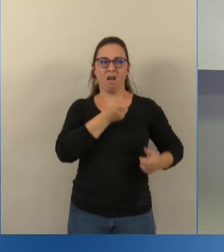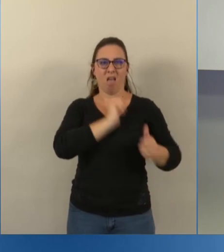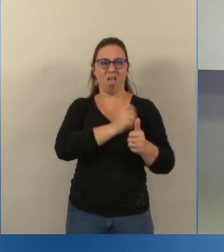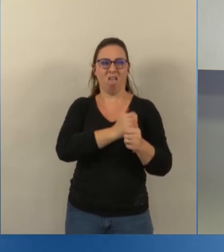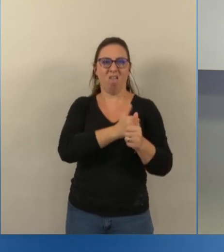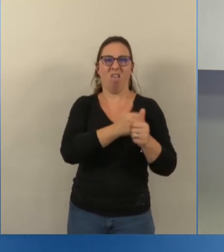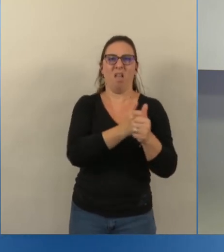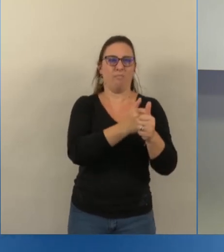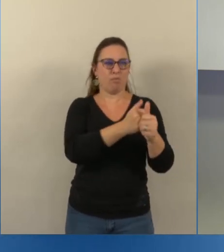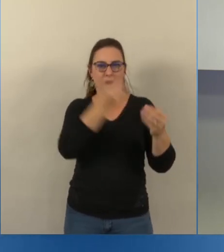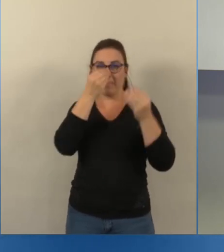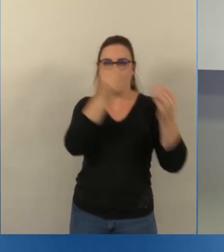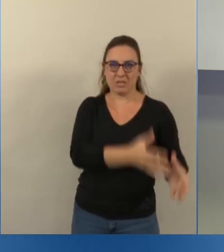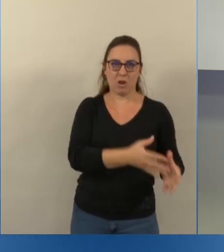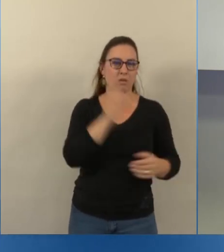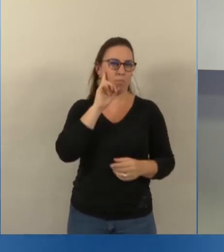d'intimidation